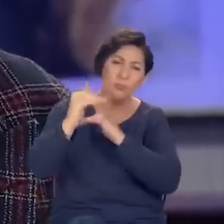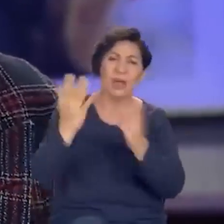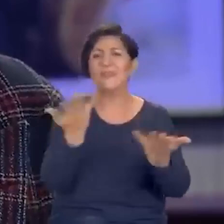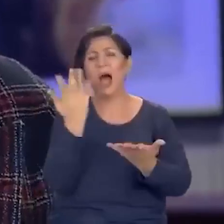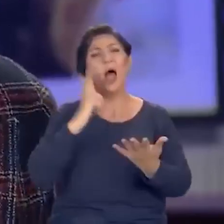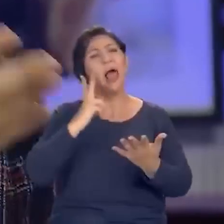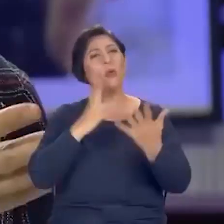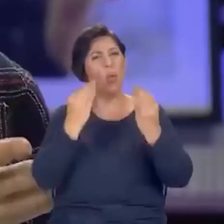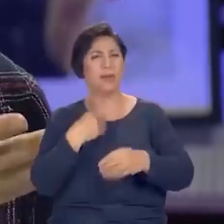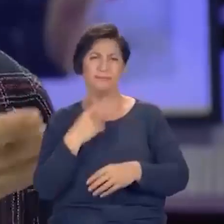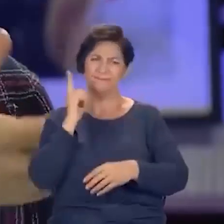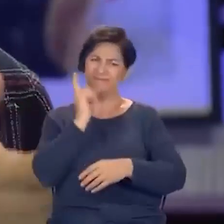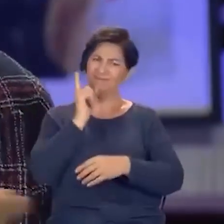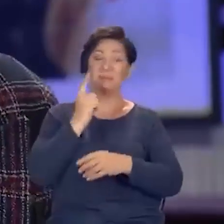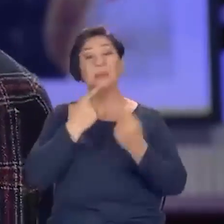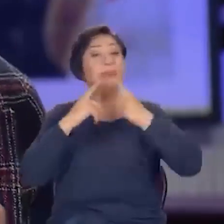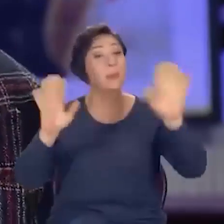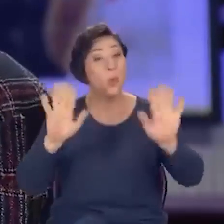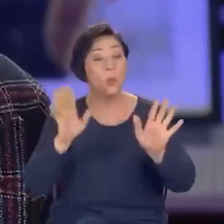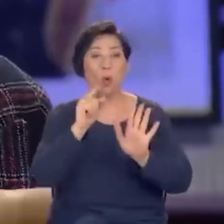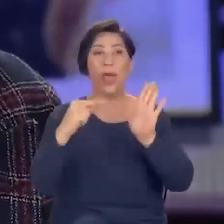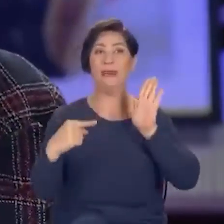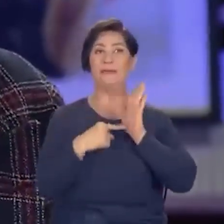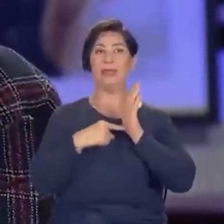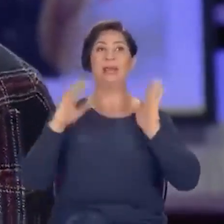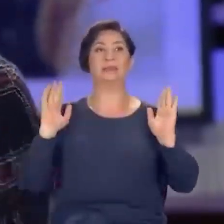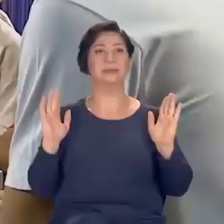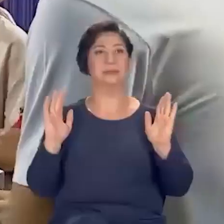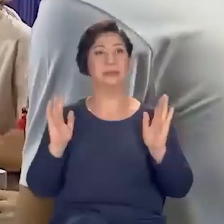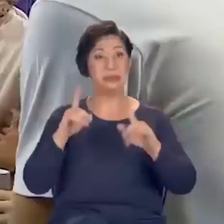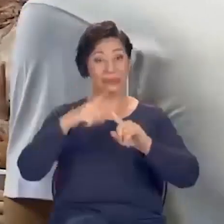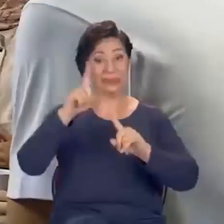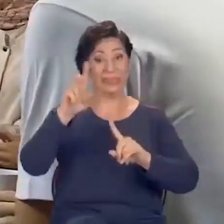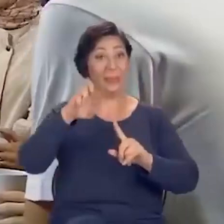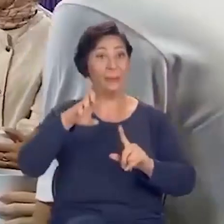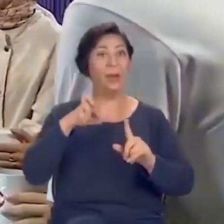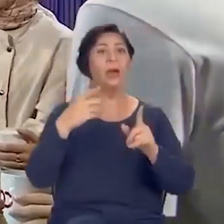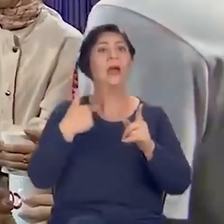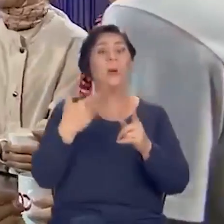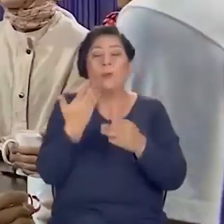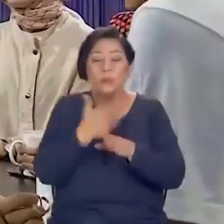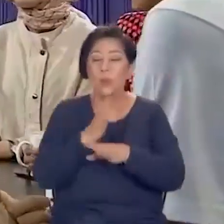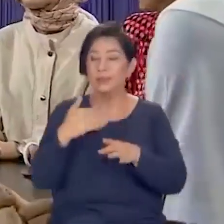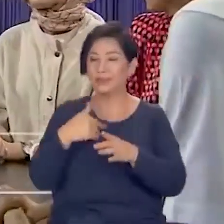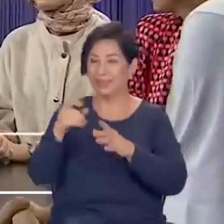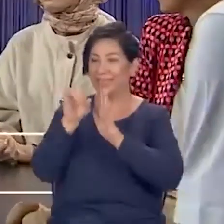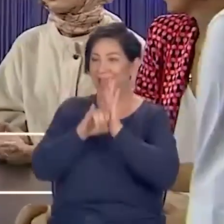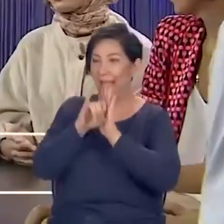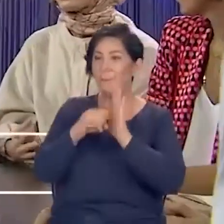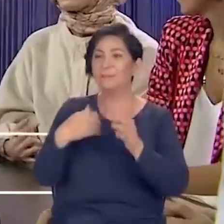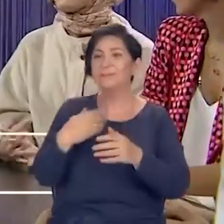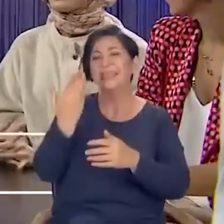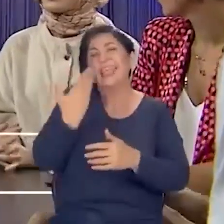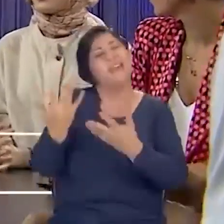açıdan yargılamıyorum. Hı-hı. Ama o bir defa idealist bir iş ne de olsa. Evet. Tıp bu alanındaydı. Bu hobimdi aslında. Hobimi işe dönüştürmüş